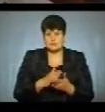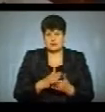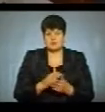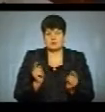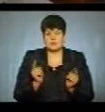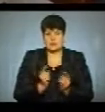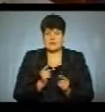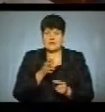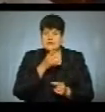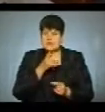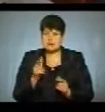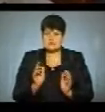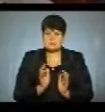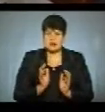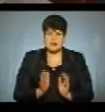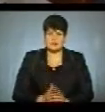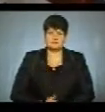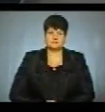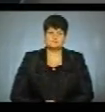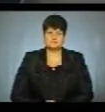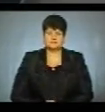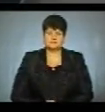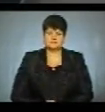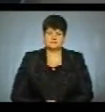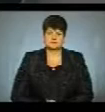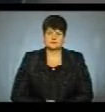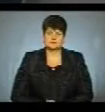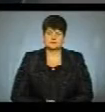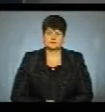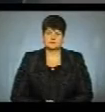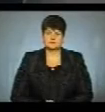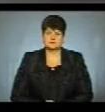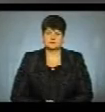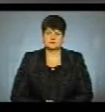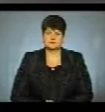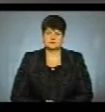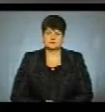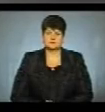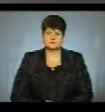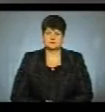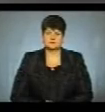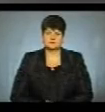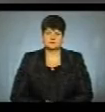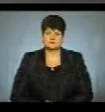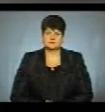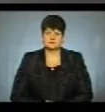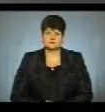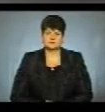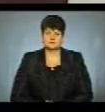зберігання. Анжела Шова, Ірина Терлюк, Марта Журавель, Андрій Бодак. Новини на Суспільному. Тернопіль.